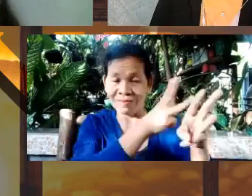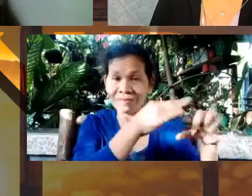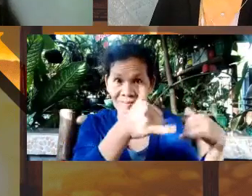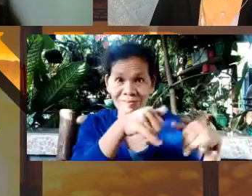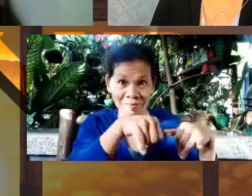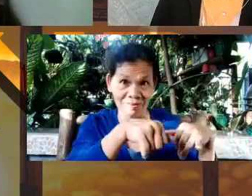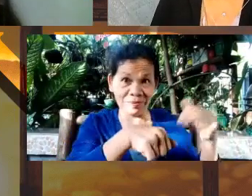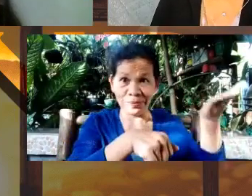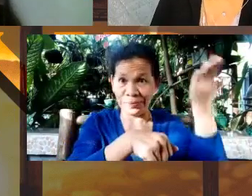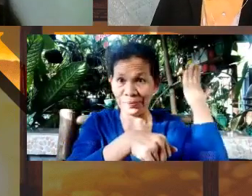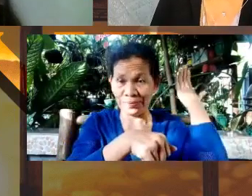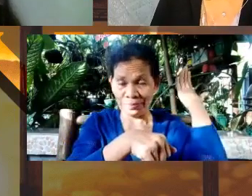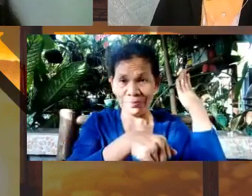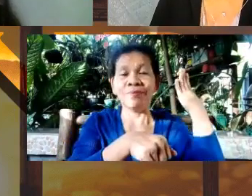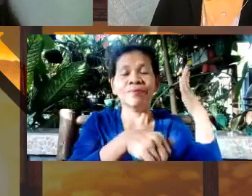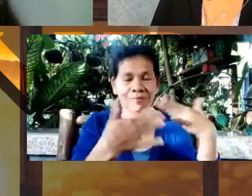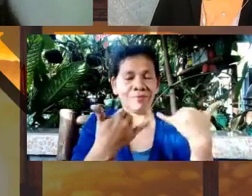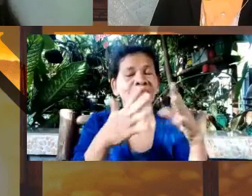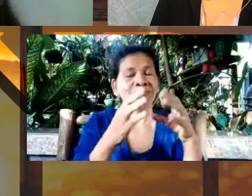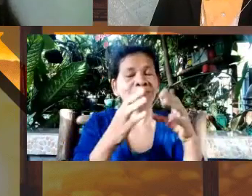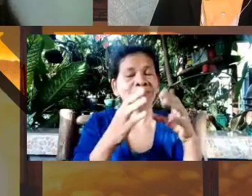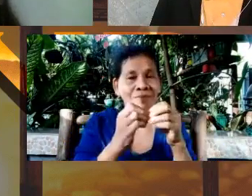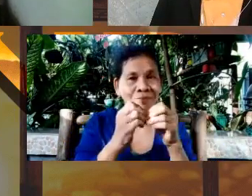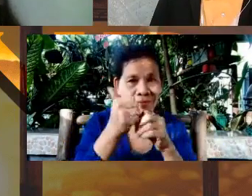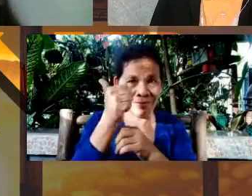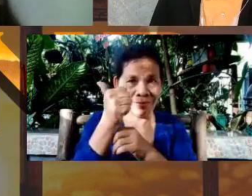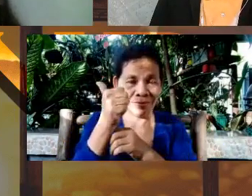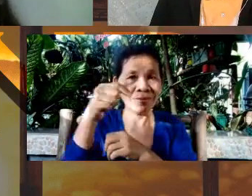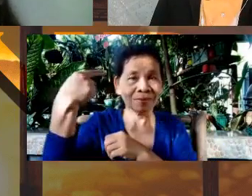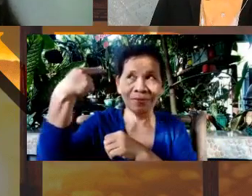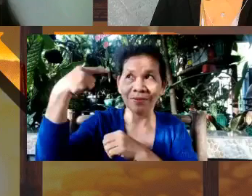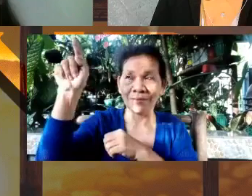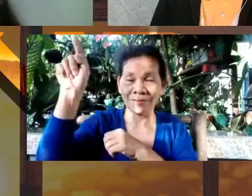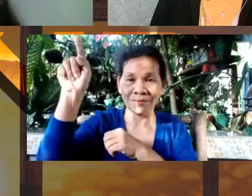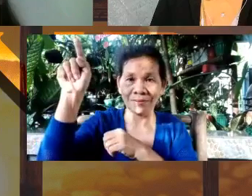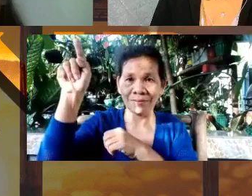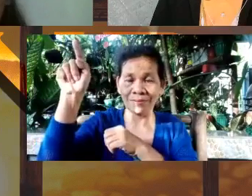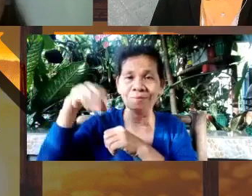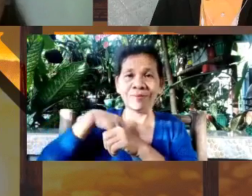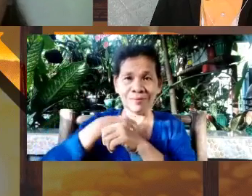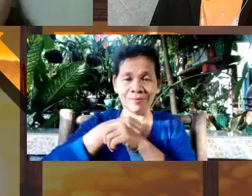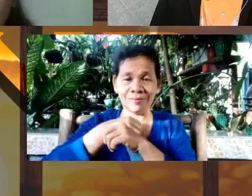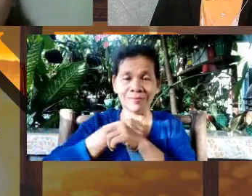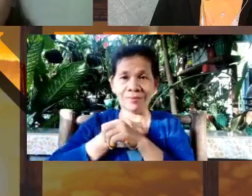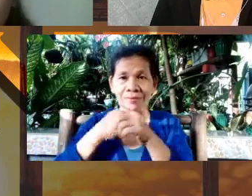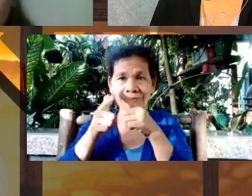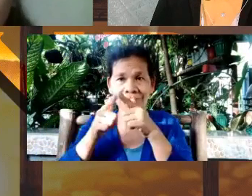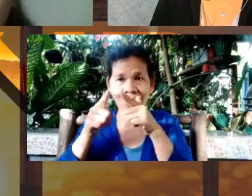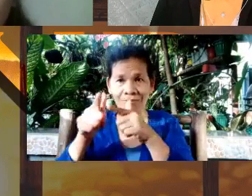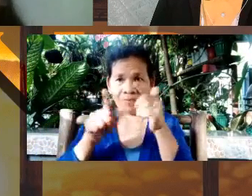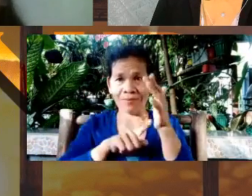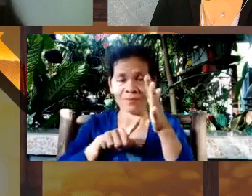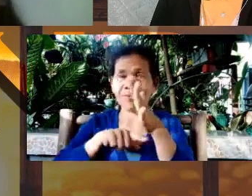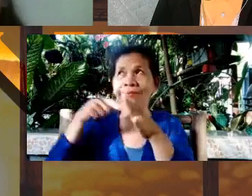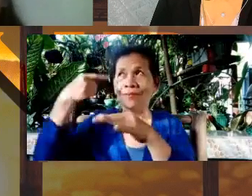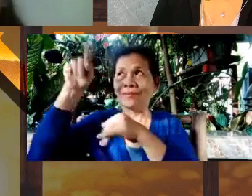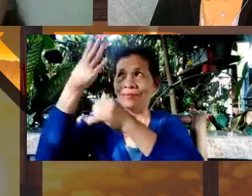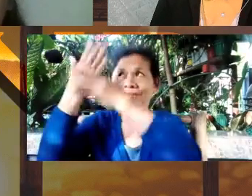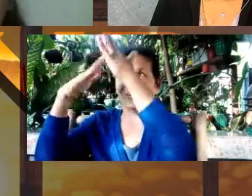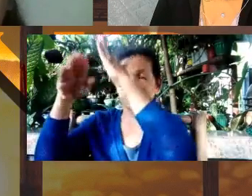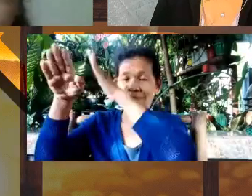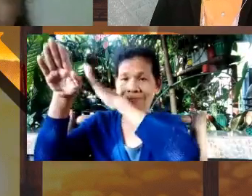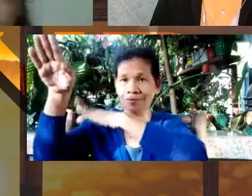at lalo tigit ang gawain ng ating dakilang Panginoon sa makalangit na sanktuaryo.